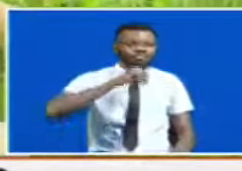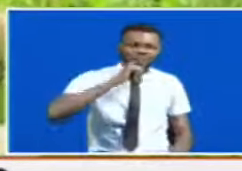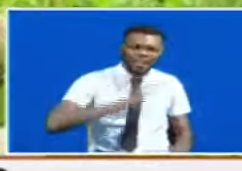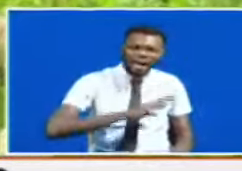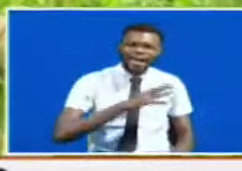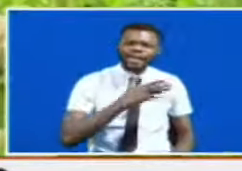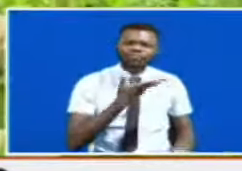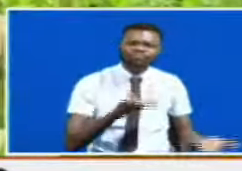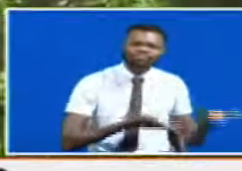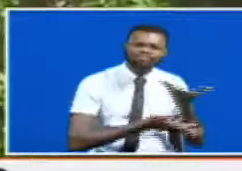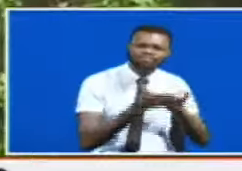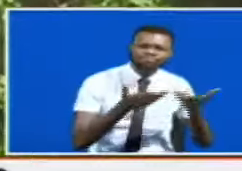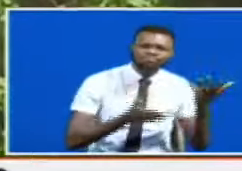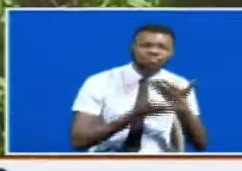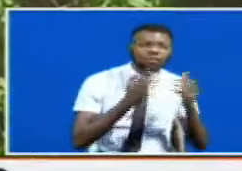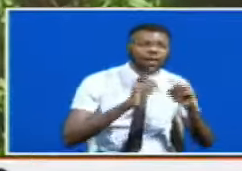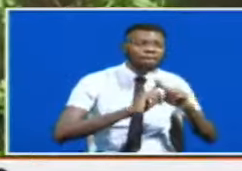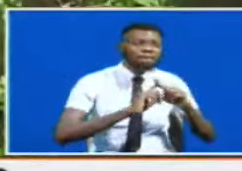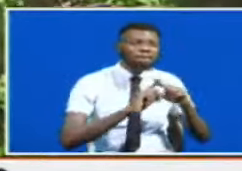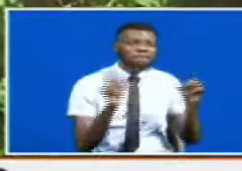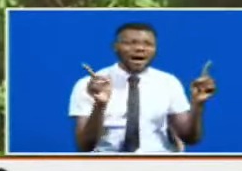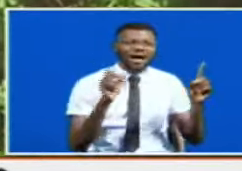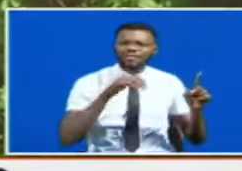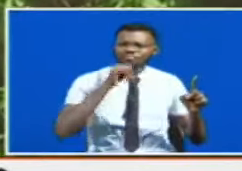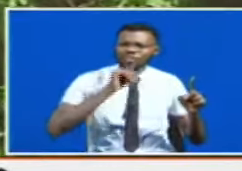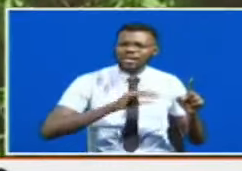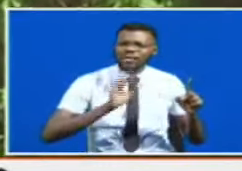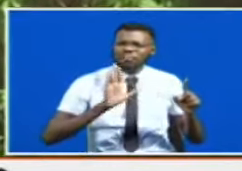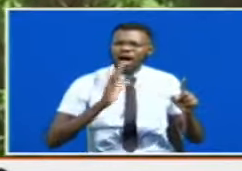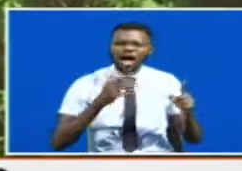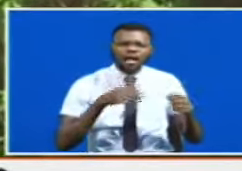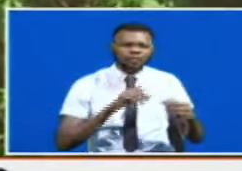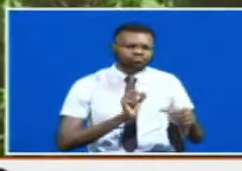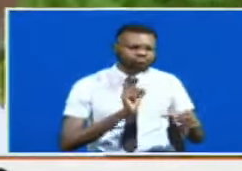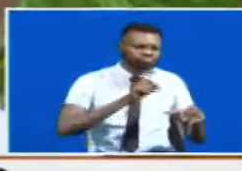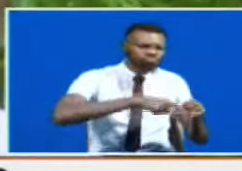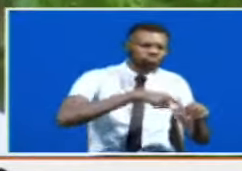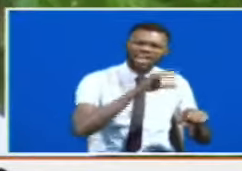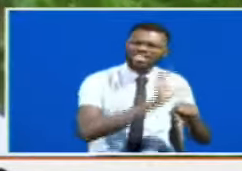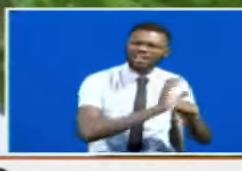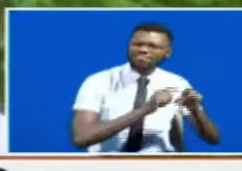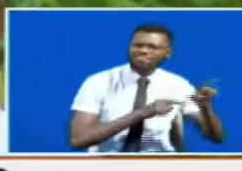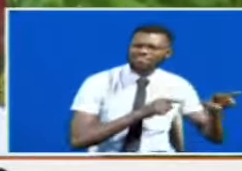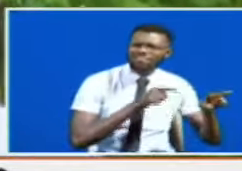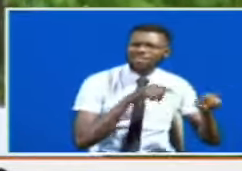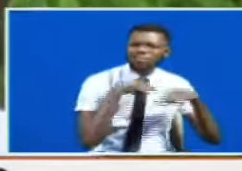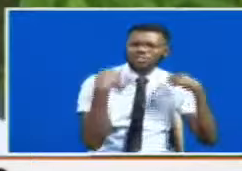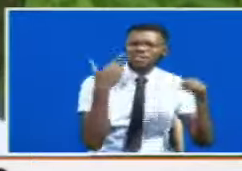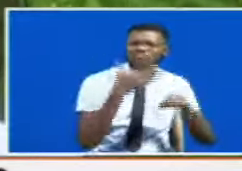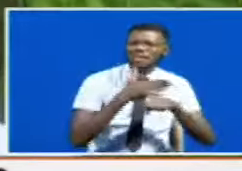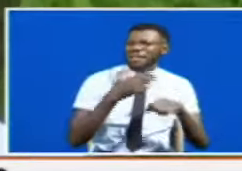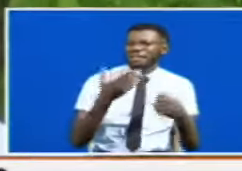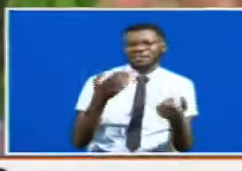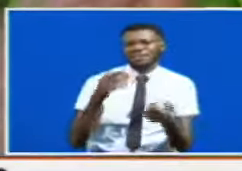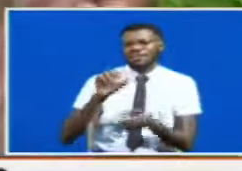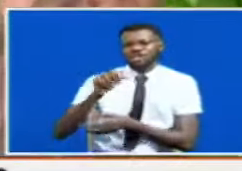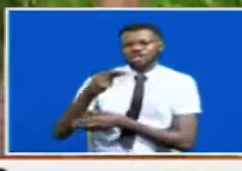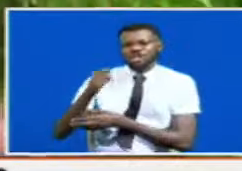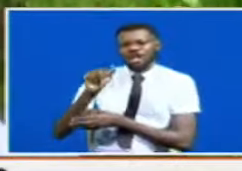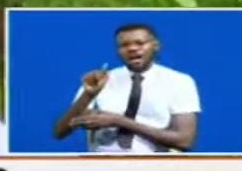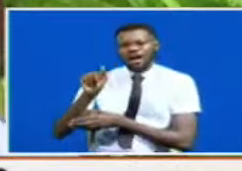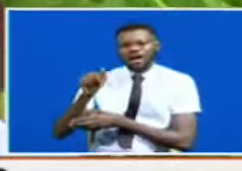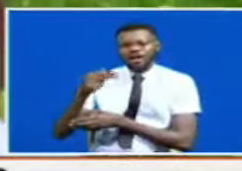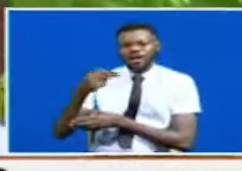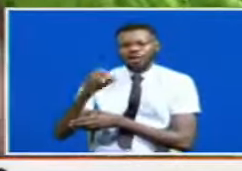clear recollection of how he ended up among Mackenzie's flock in Shakahola, Malindi. Nilikuwa naambia wenzake, sasa hata sijui nilichukuta